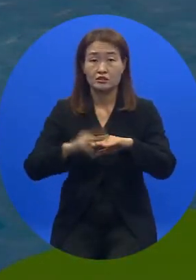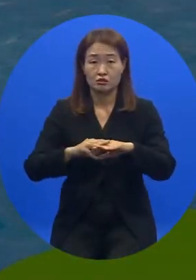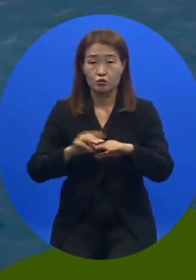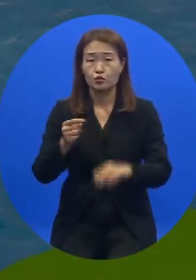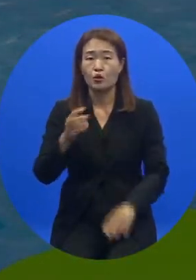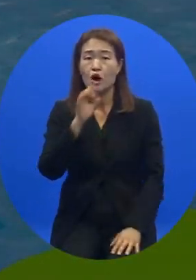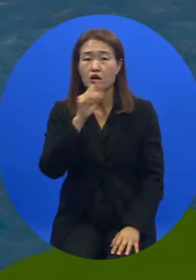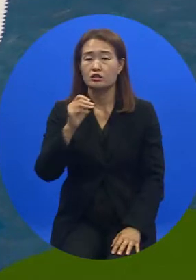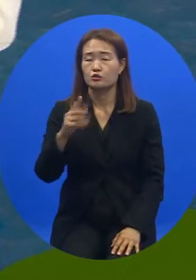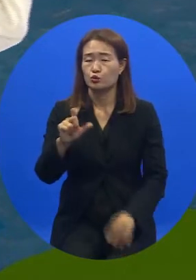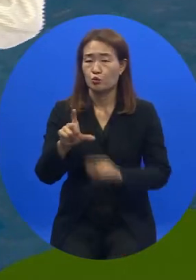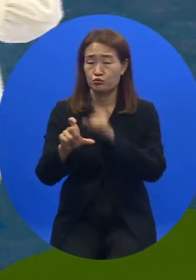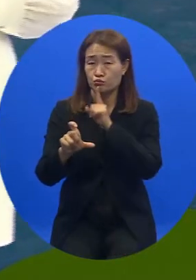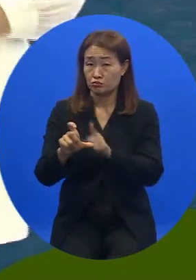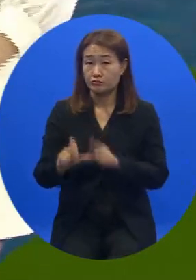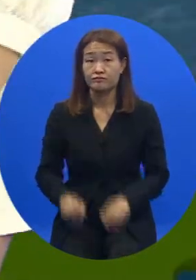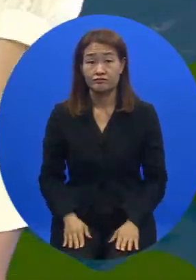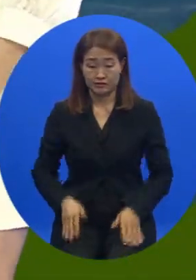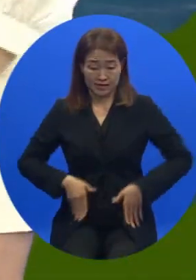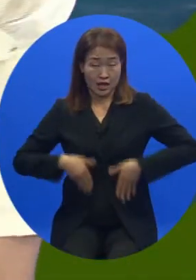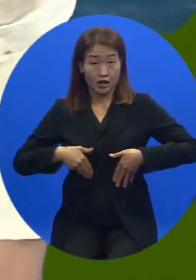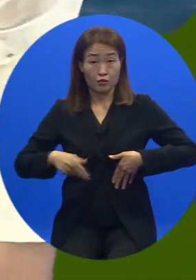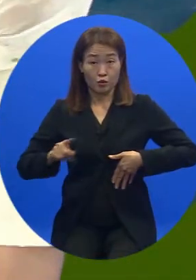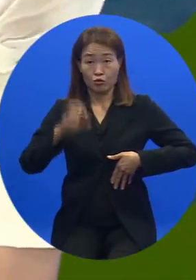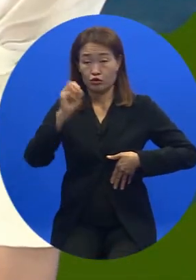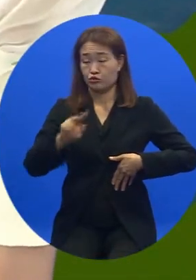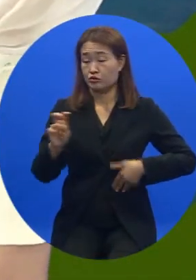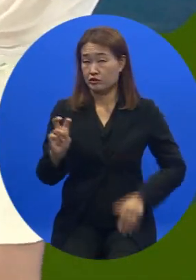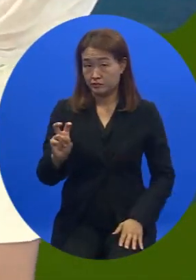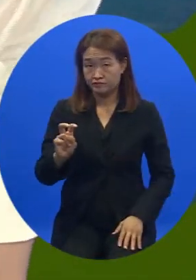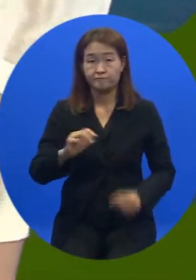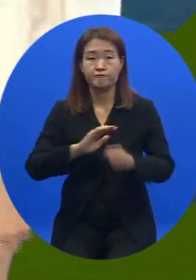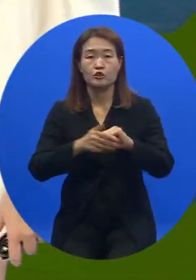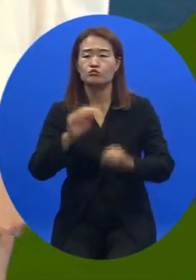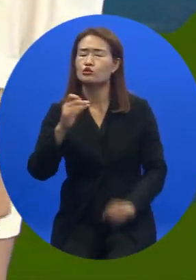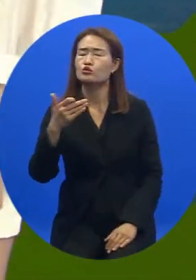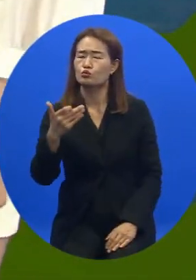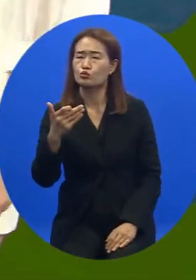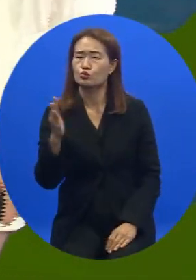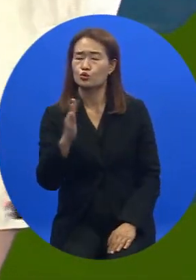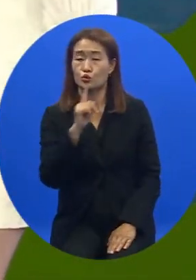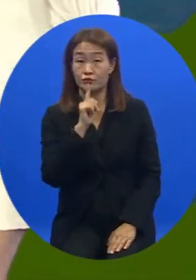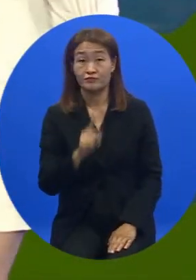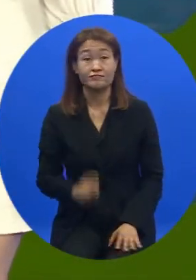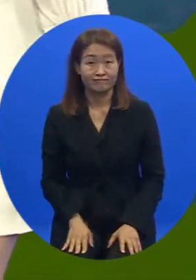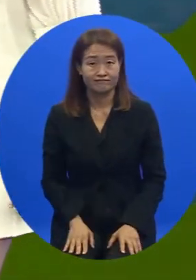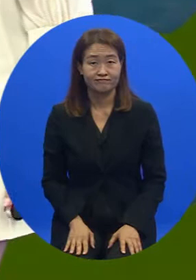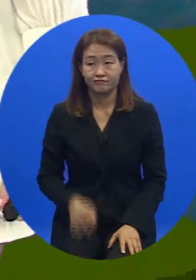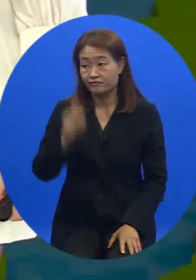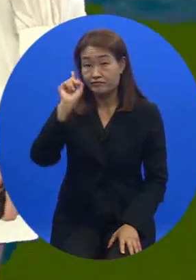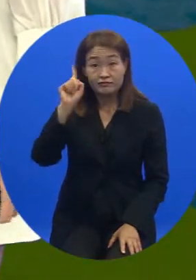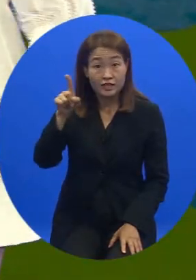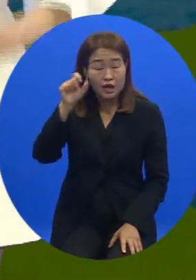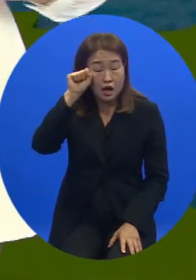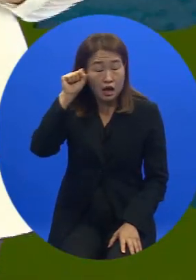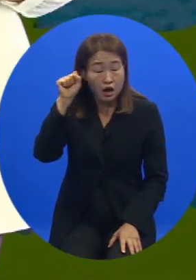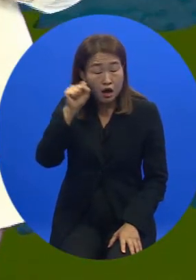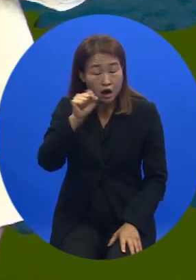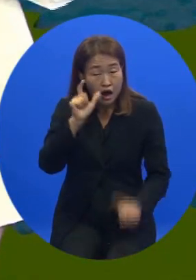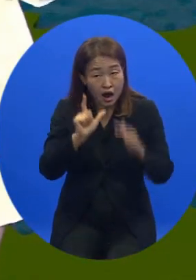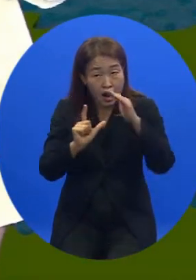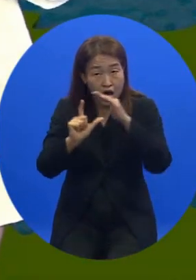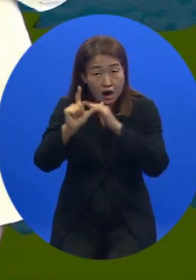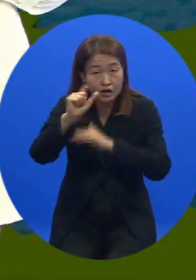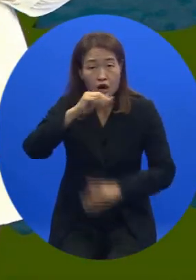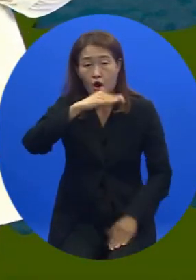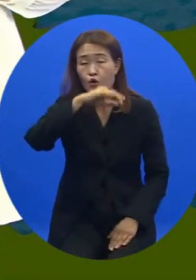18도, 강릉은 15도에 머물겠습니다. 남부지방도 광주 20도, 대구 19도를 보이겠습니다. 내일은 새벽부터